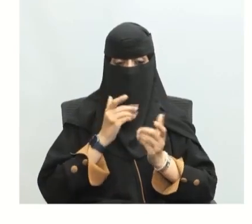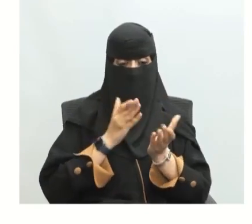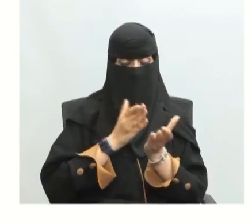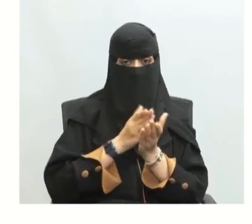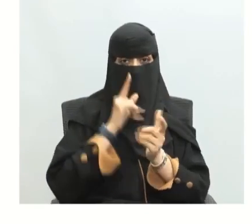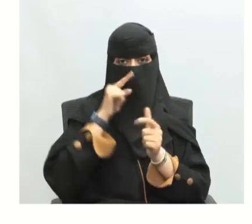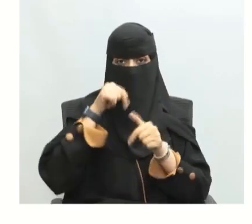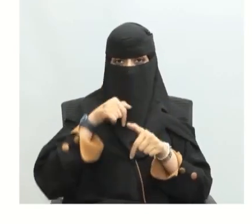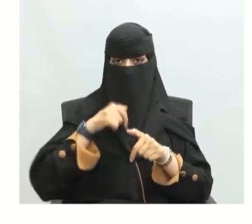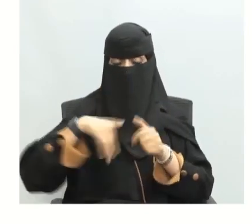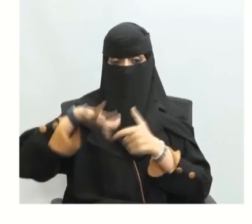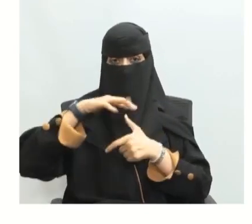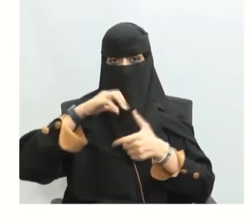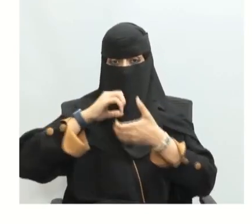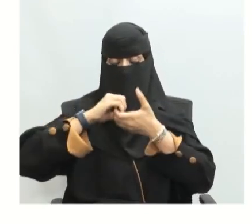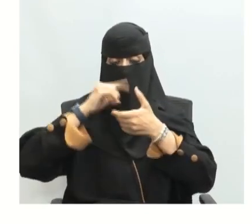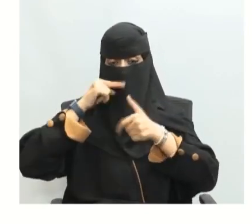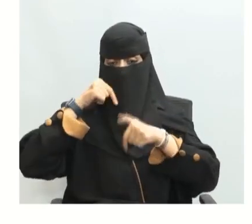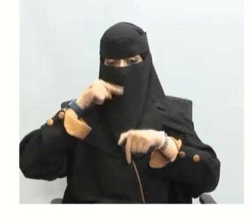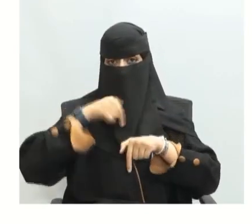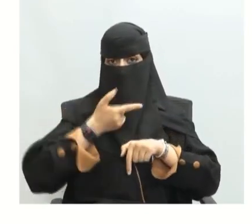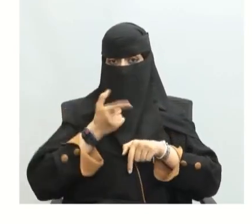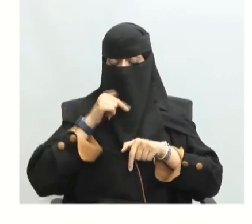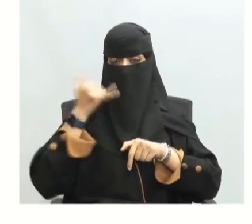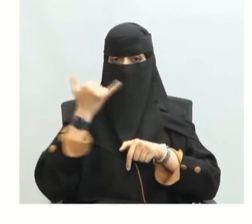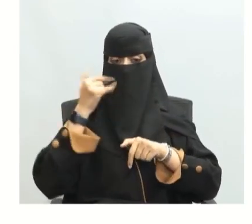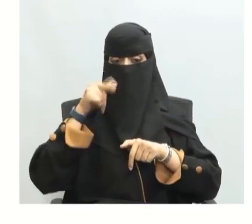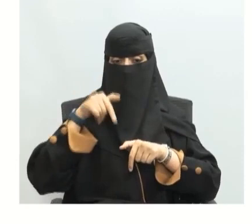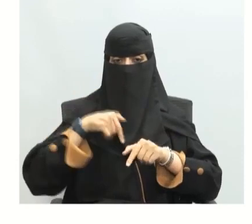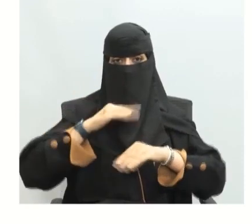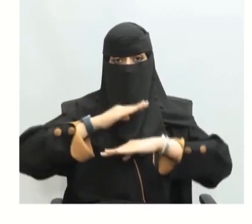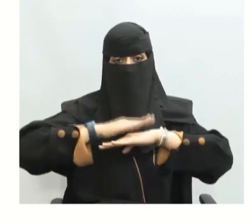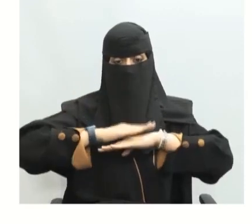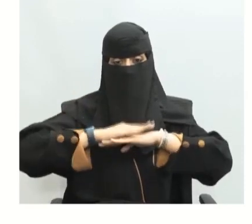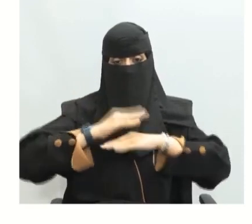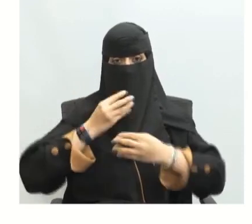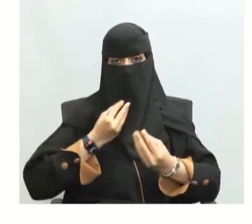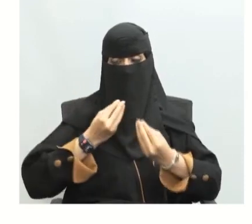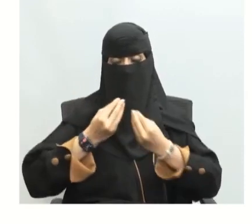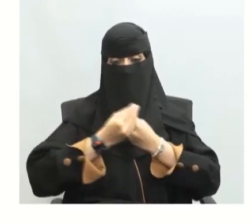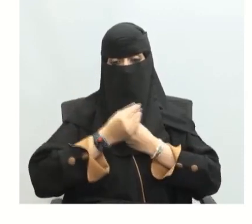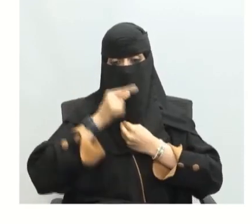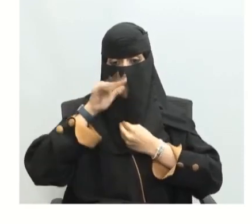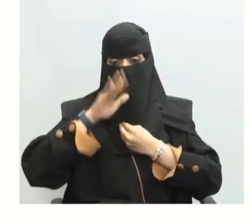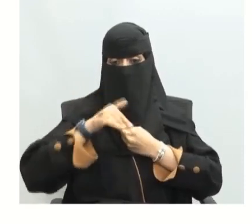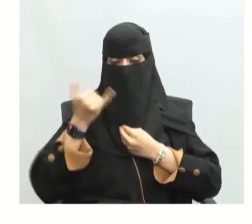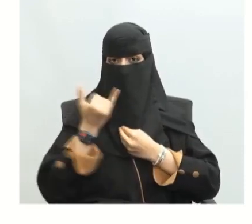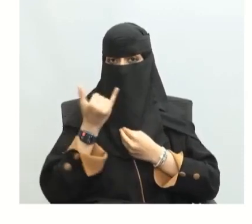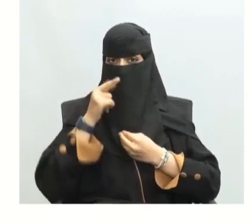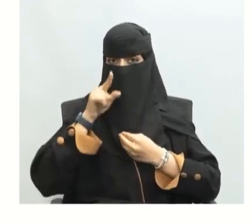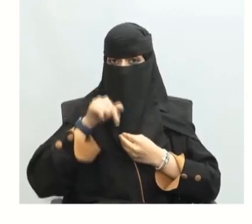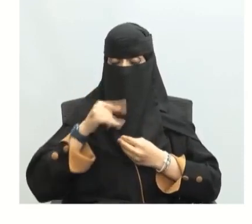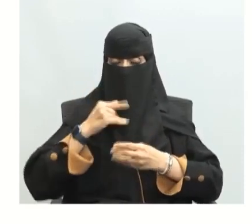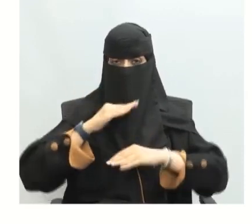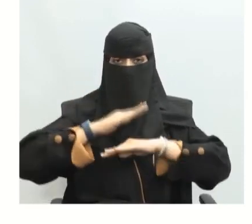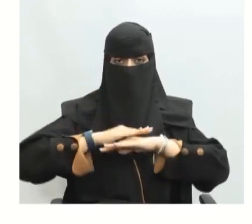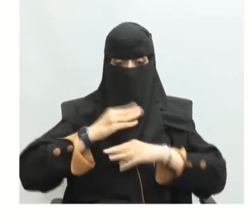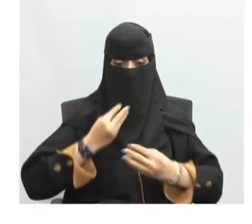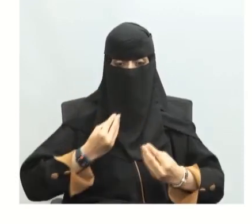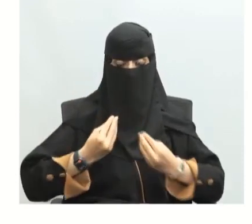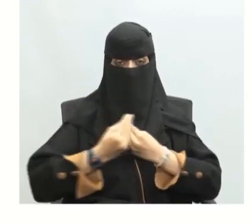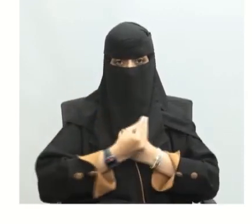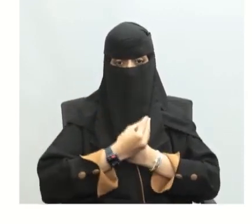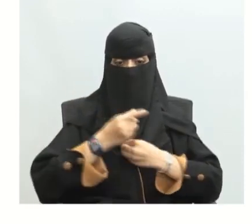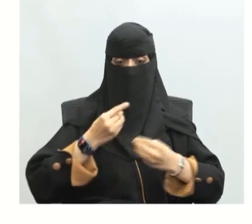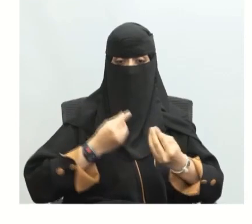لكن نتفق جميعا على اهميه الاحترام ان يكون هو من اهم اداب الحوار هو